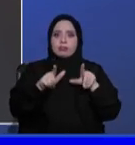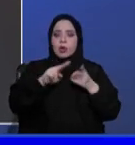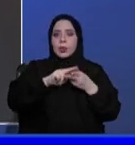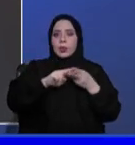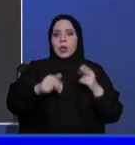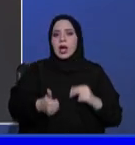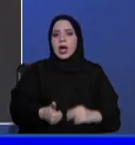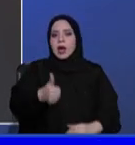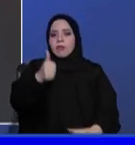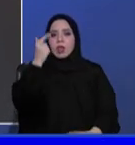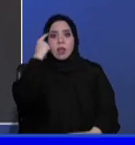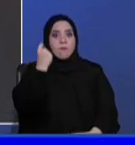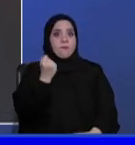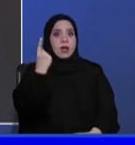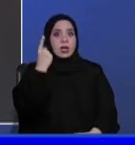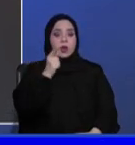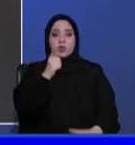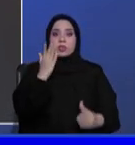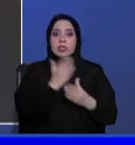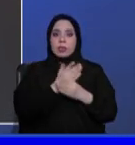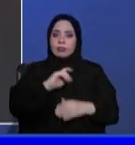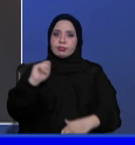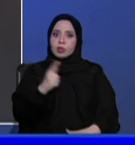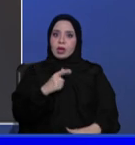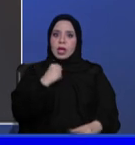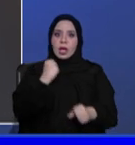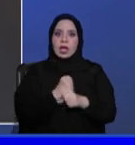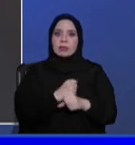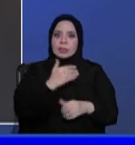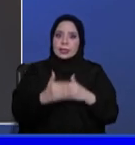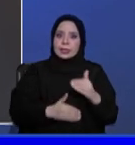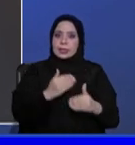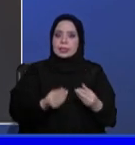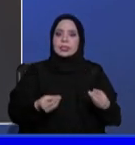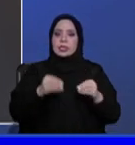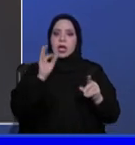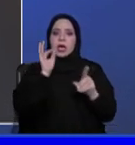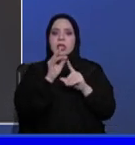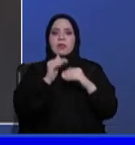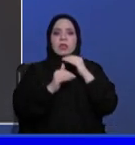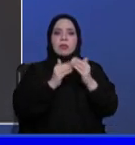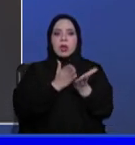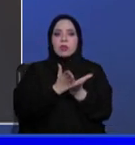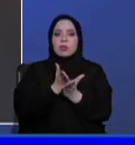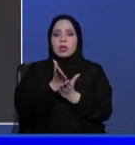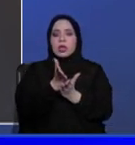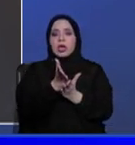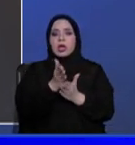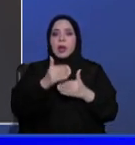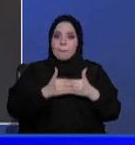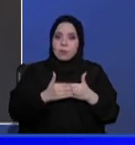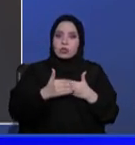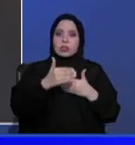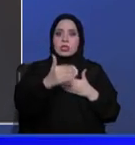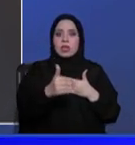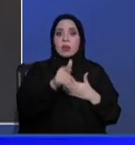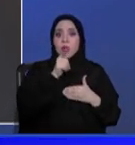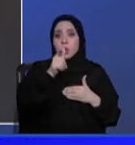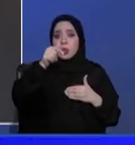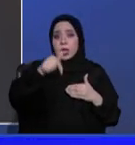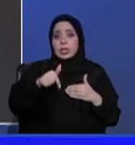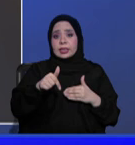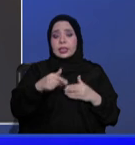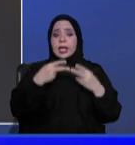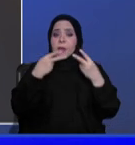الحلول الفعاله والمبتكره وتسريع وتيره العمل ضمن نطاق اهداف التنميه المستدامه منوها مع هذا الصدد